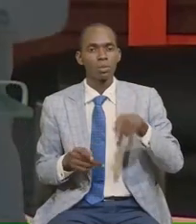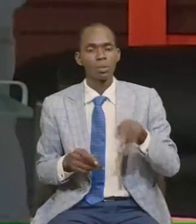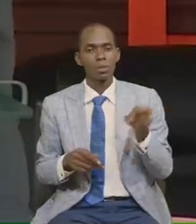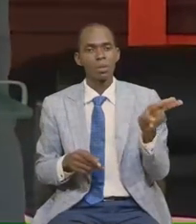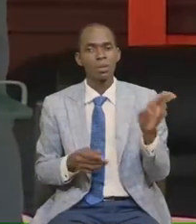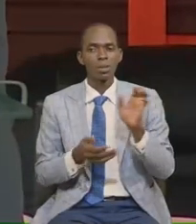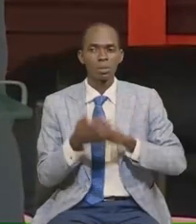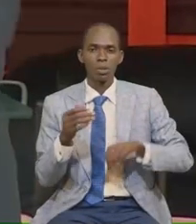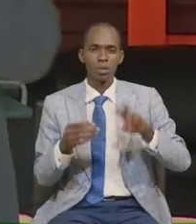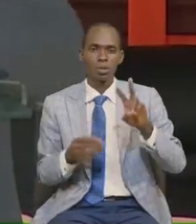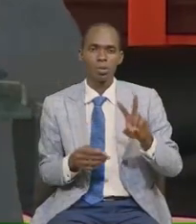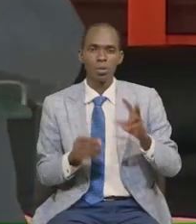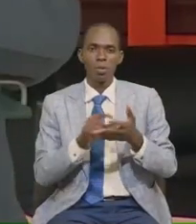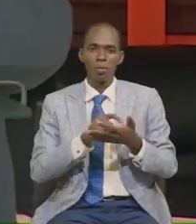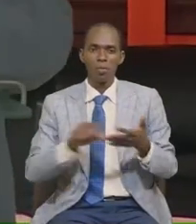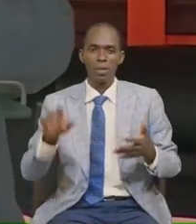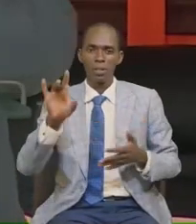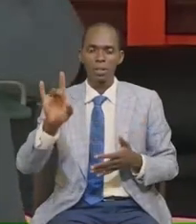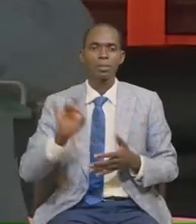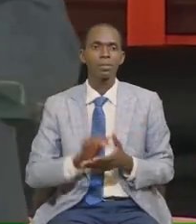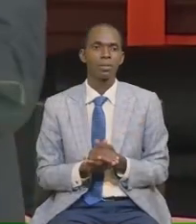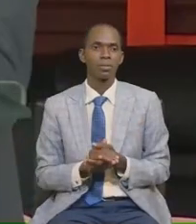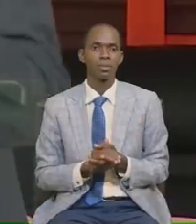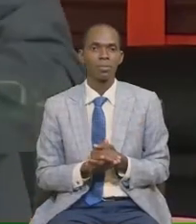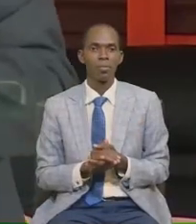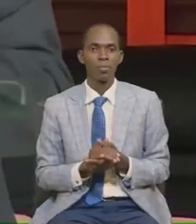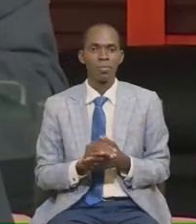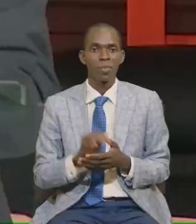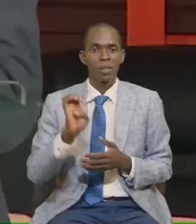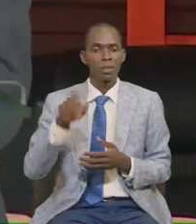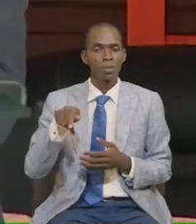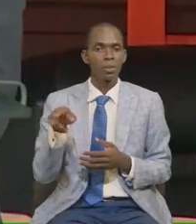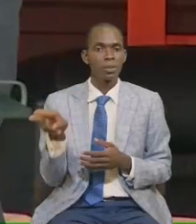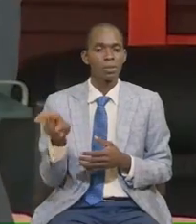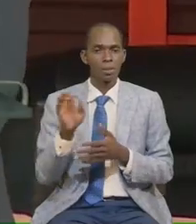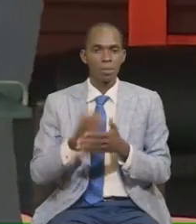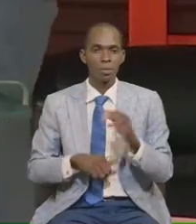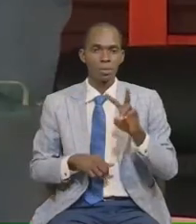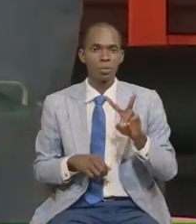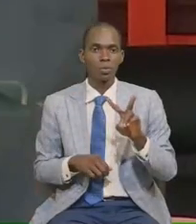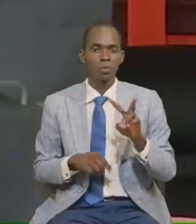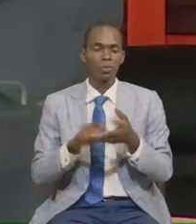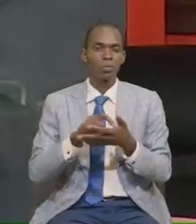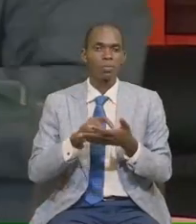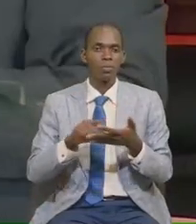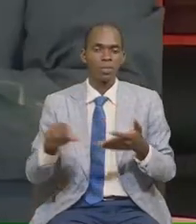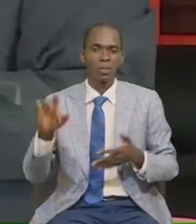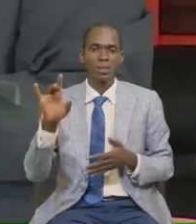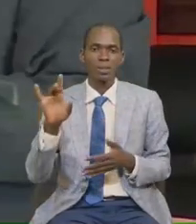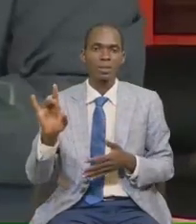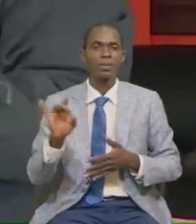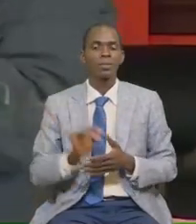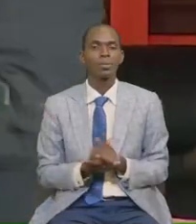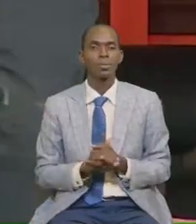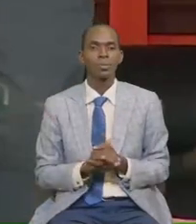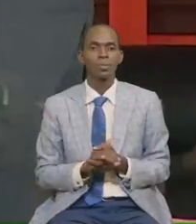Éphésiens 2, verset 8. Éphésiens 2, verset 8. Il nous